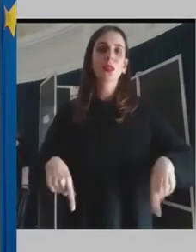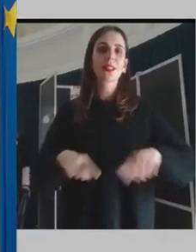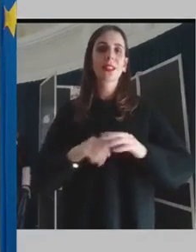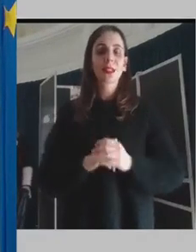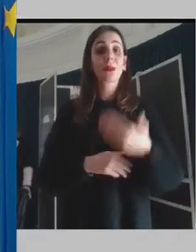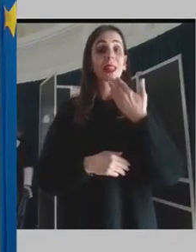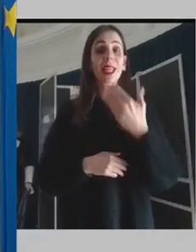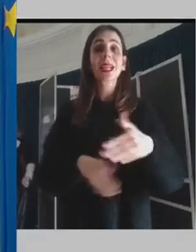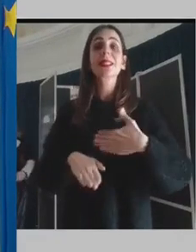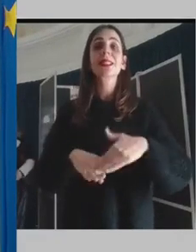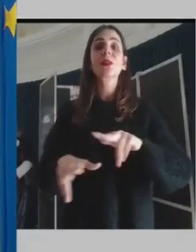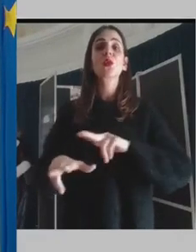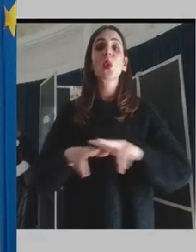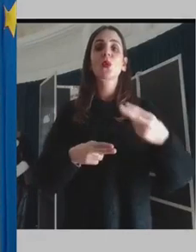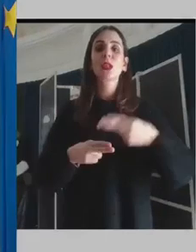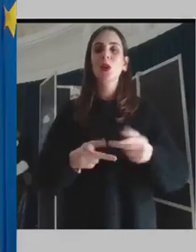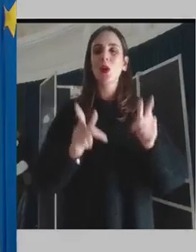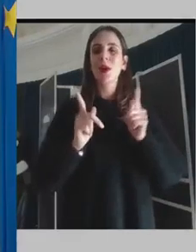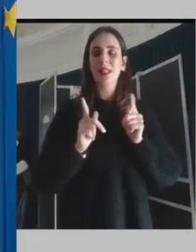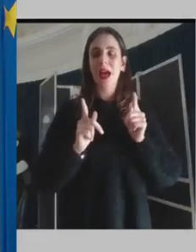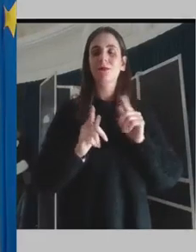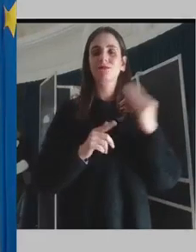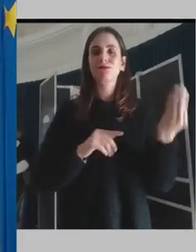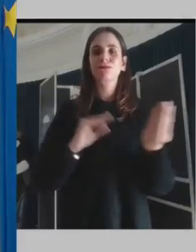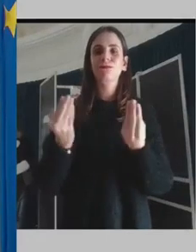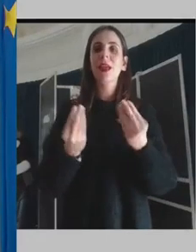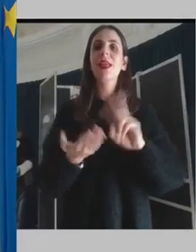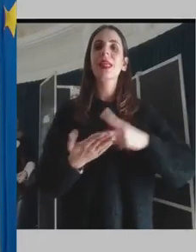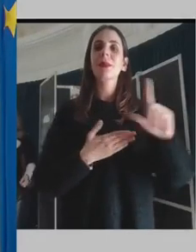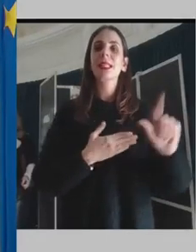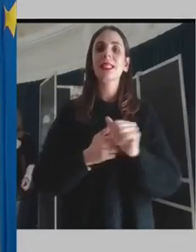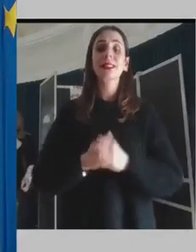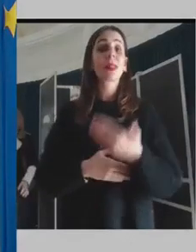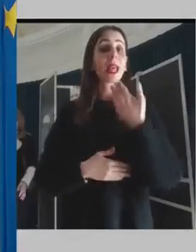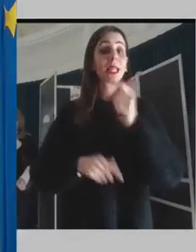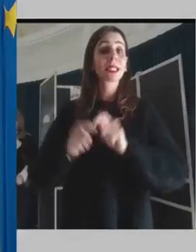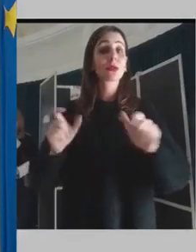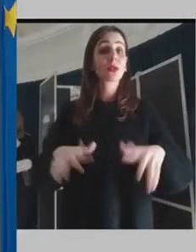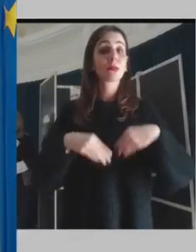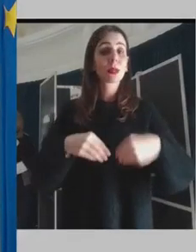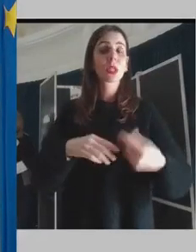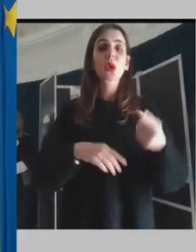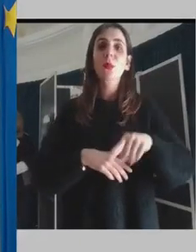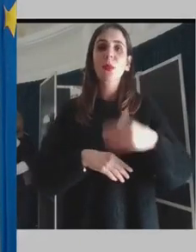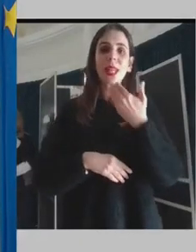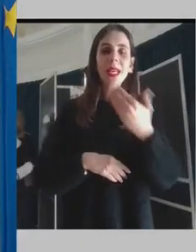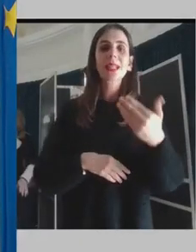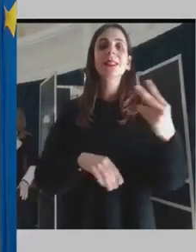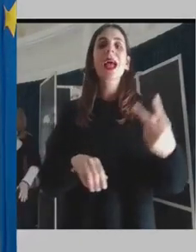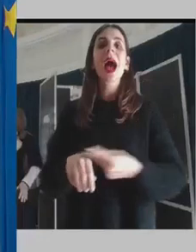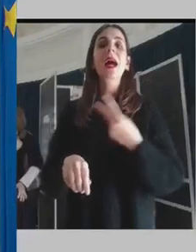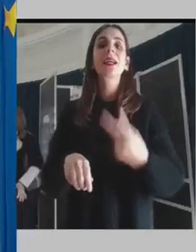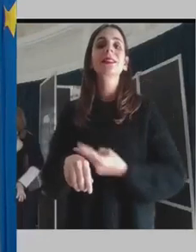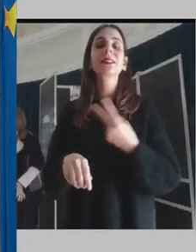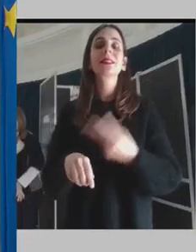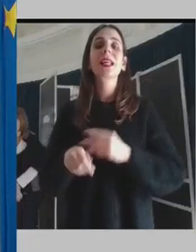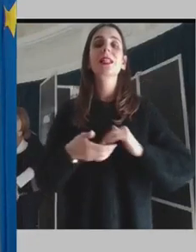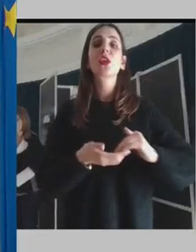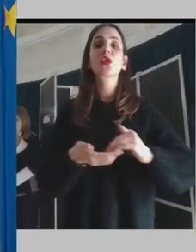del Comune di Roma per questo. Ringrazio tutti i partecipanti, ringrazio anche l'assistenza della società Eidemon